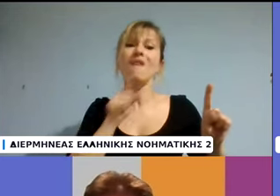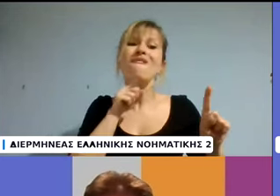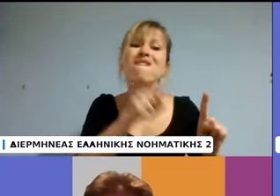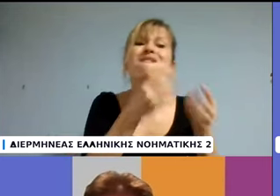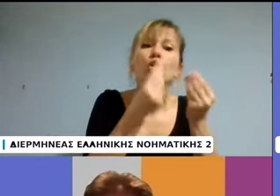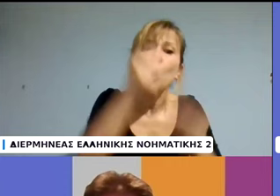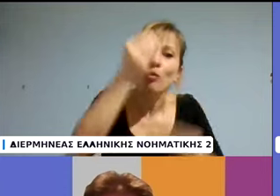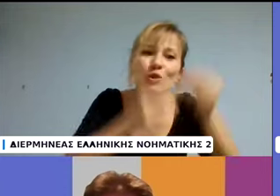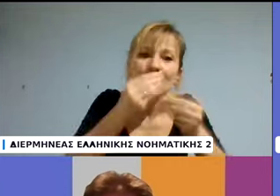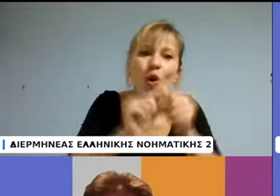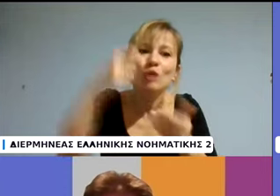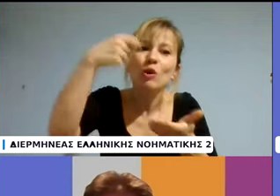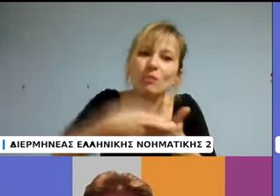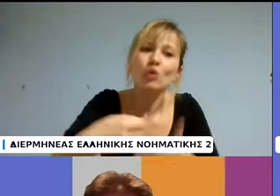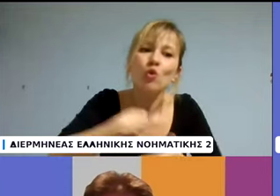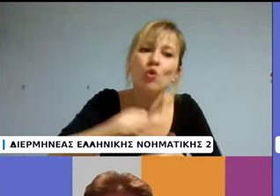κινηθούμε.